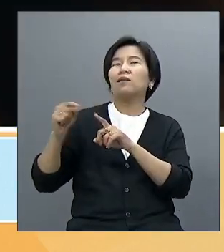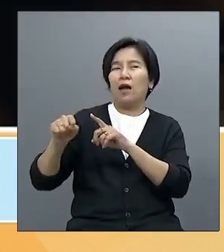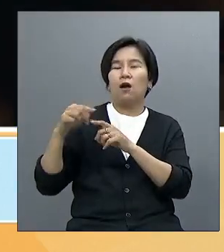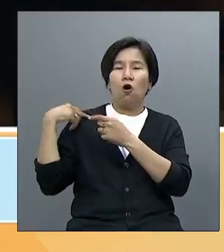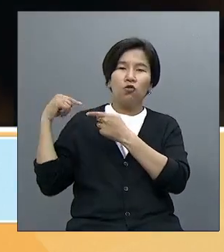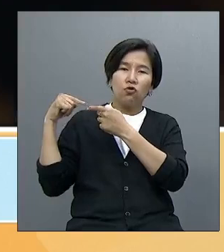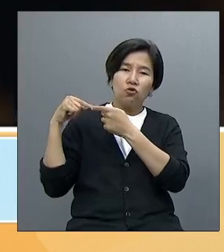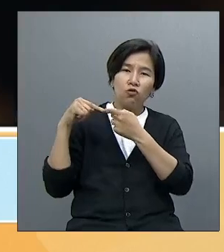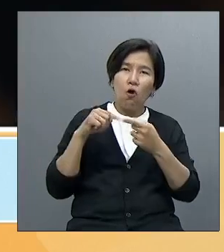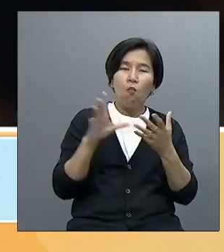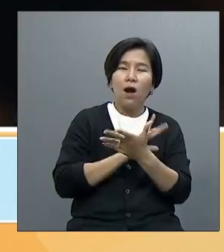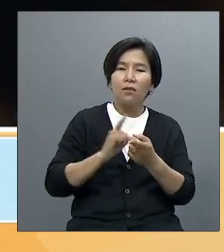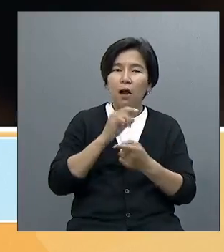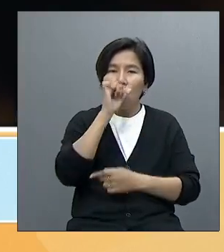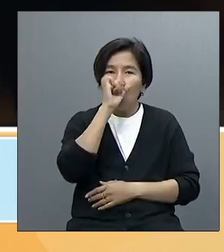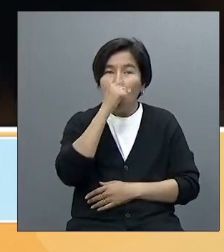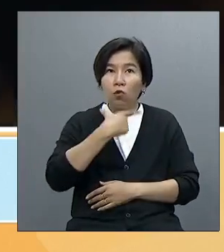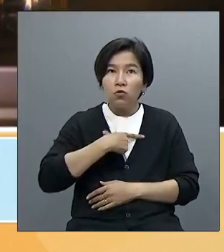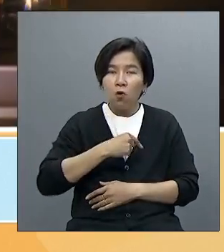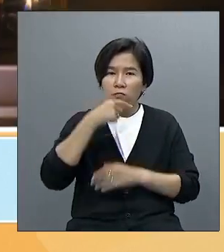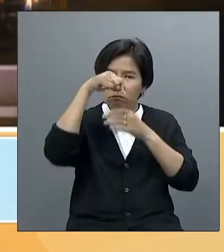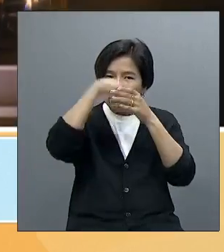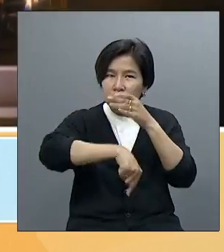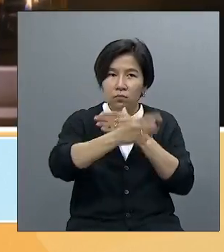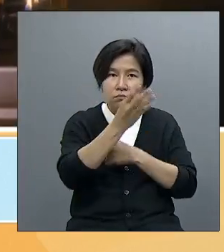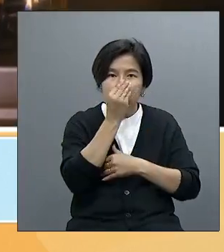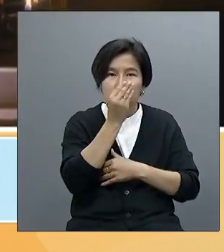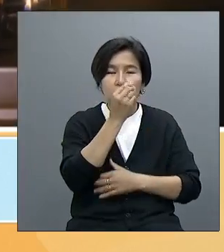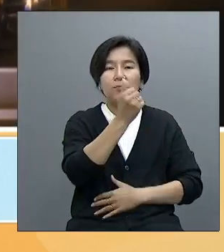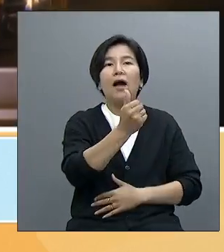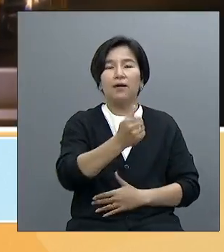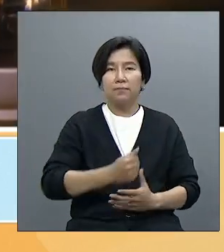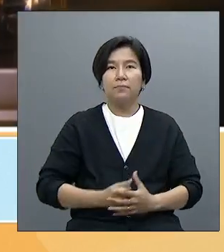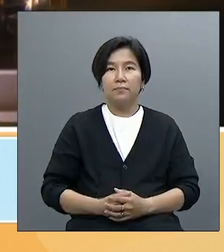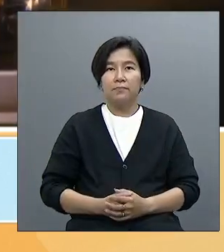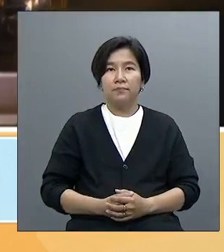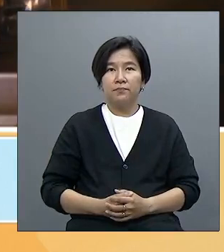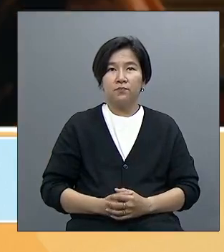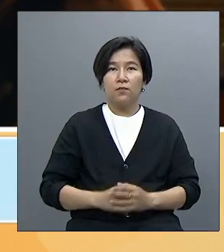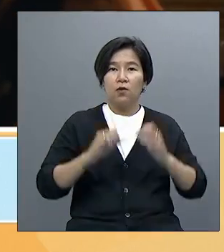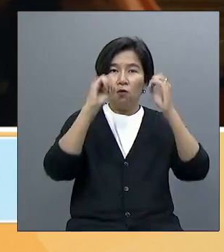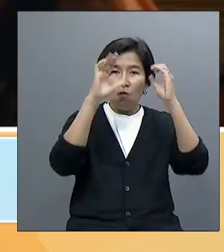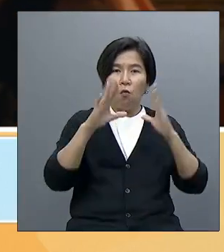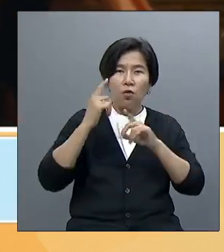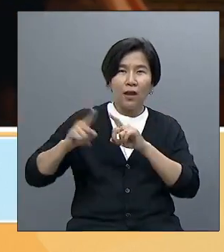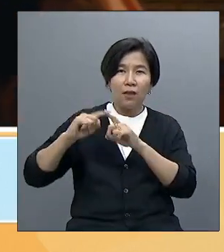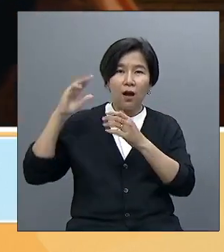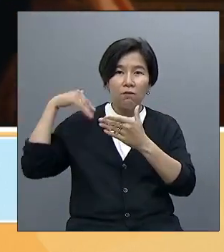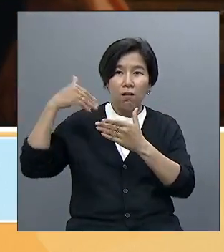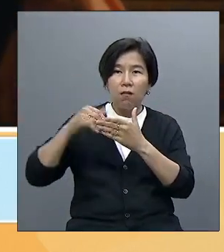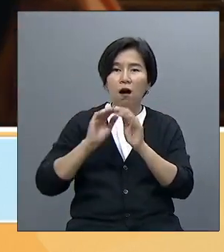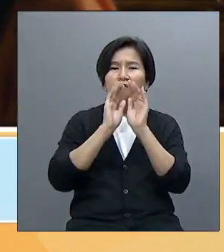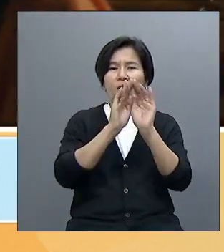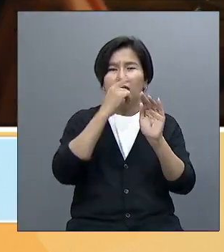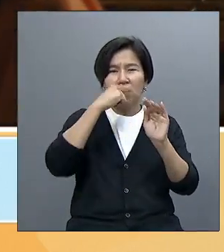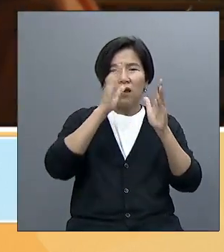สิไปศึกษาต่อสิไปทำต่อยอดสิแล้วท่านจะเห็นว่าโบราณอาจารย์ที่ท่านทำเอาไว้เนี่ยฝากไว้กับคน